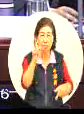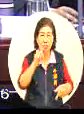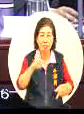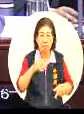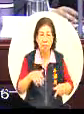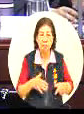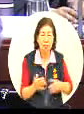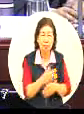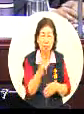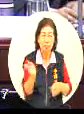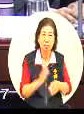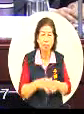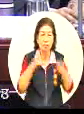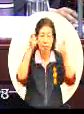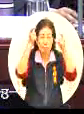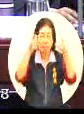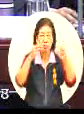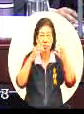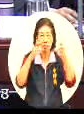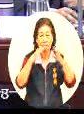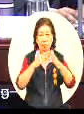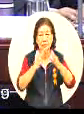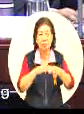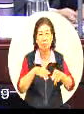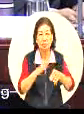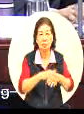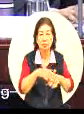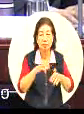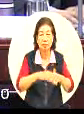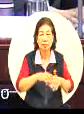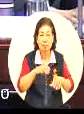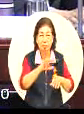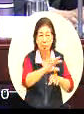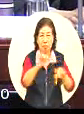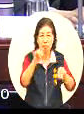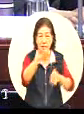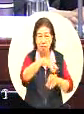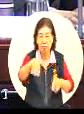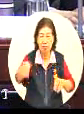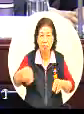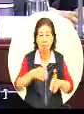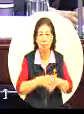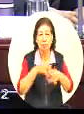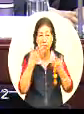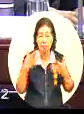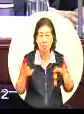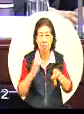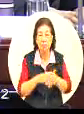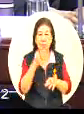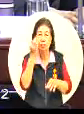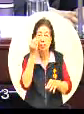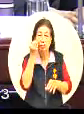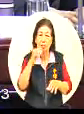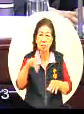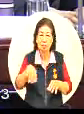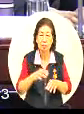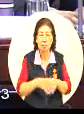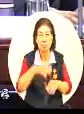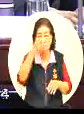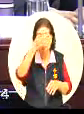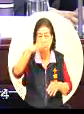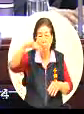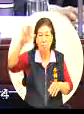有很多很多元不同的观光景点。那凤山地区人文也非常的丰